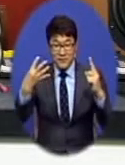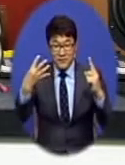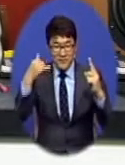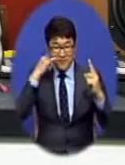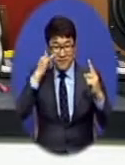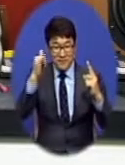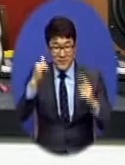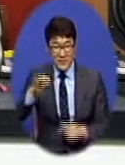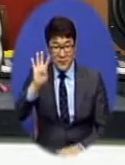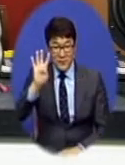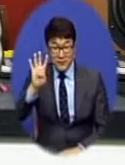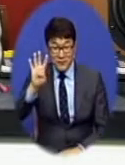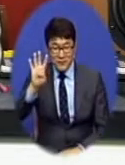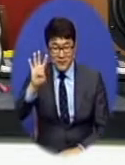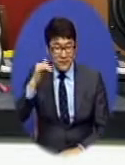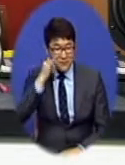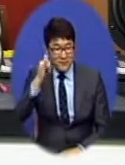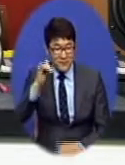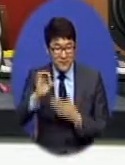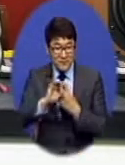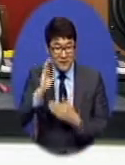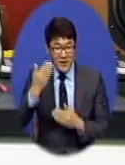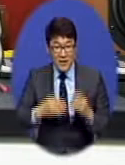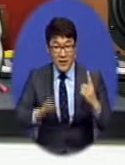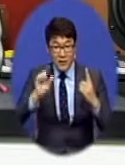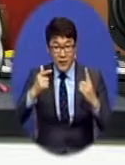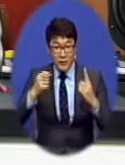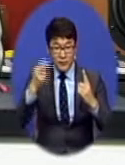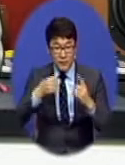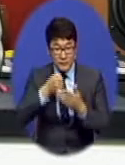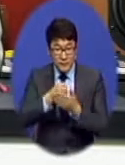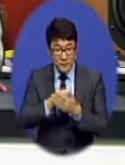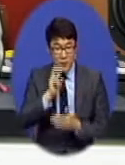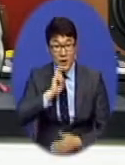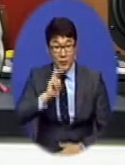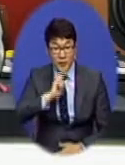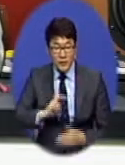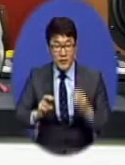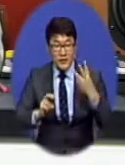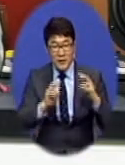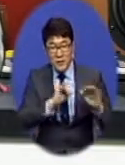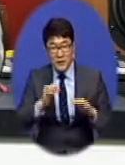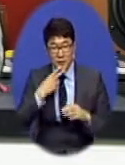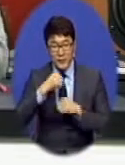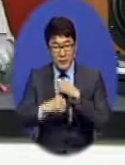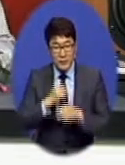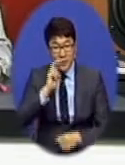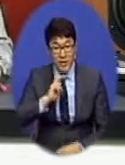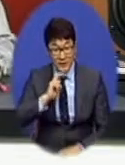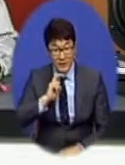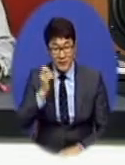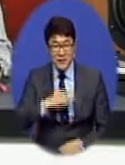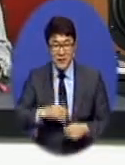ARS 060-608-1004 4번 퀴즈 참여로 참여해 주시고요. 그리고 1번 지정곡 노래 부르기, 3번 무반주 노래 부르기, 그리고